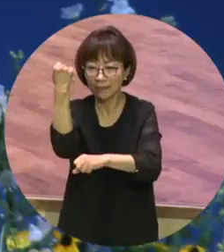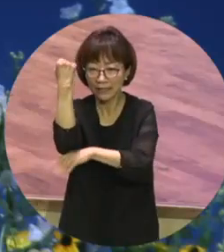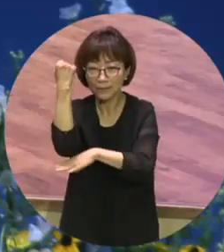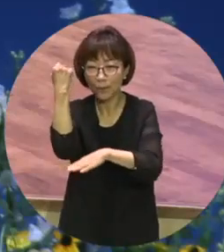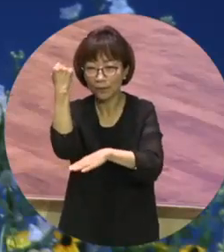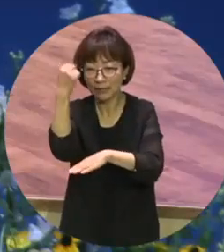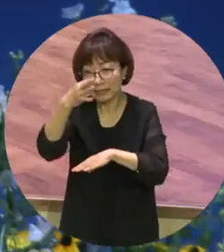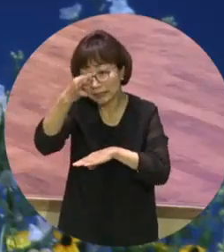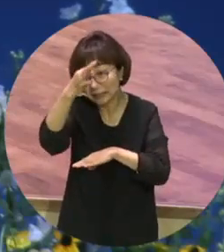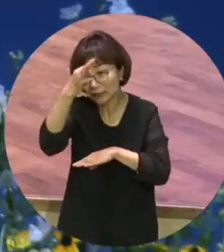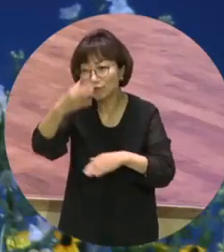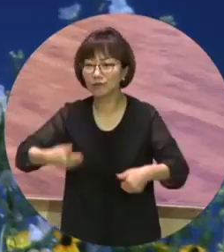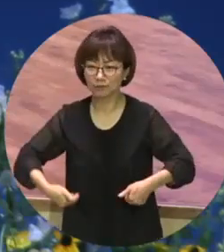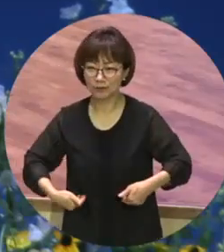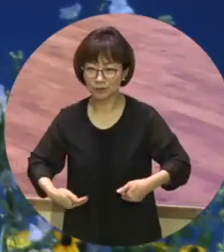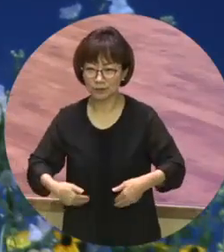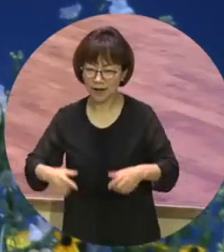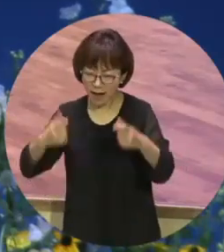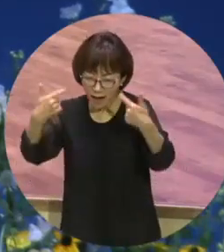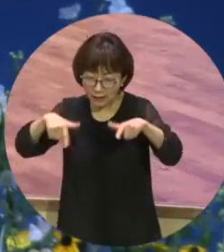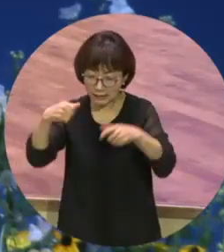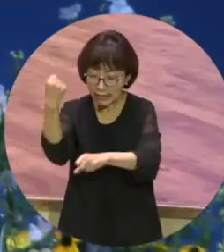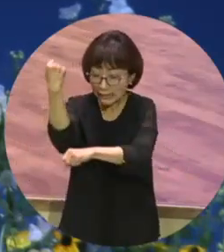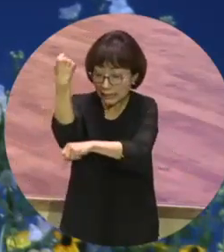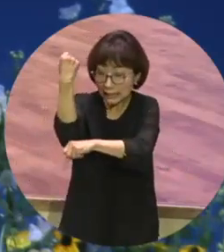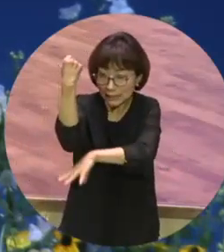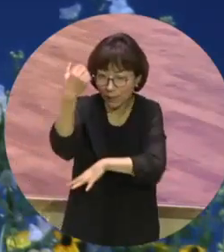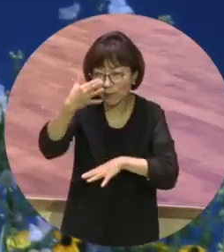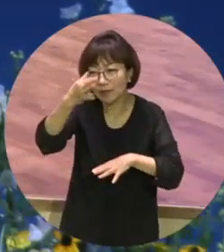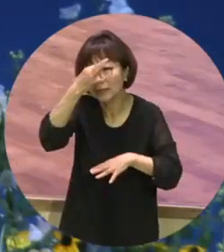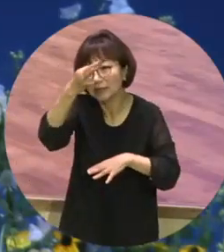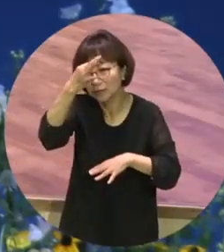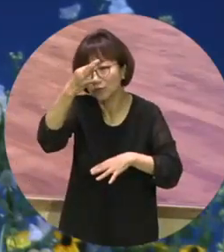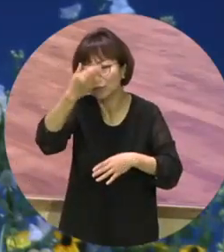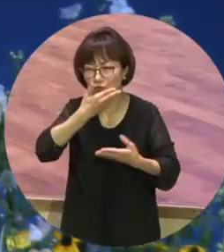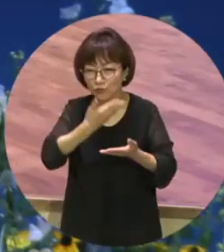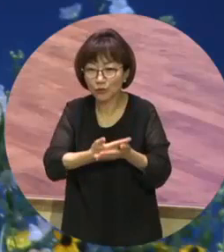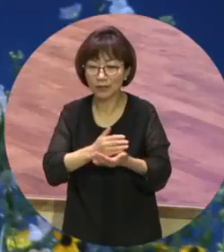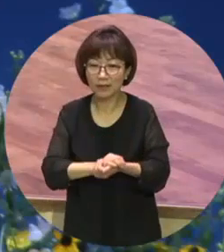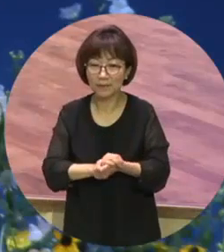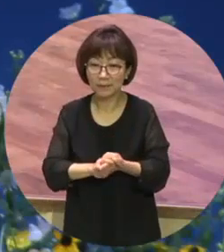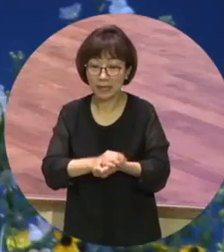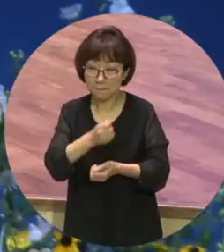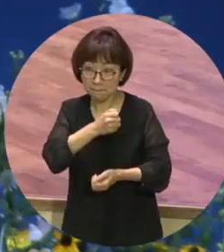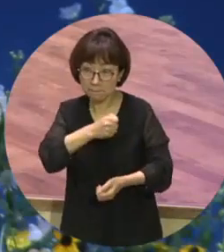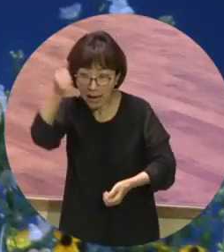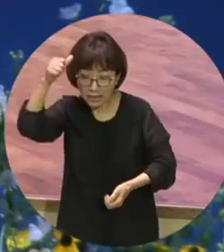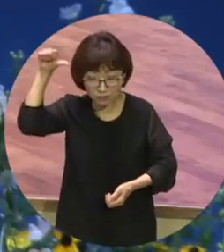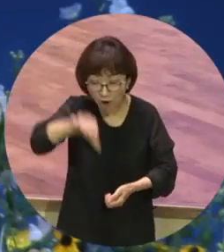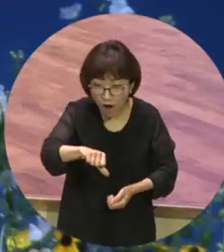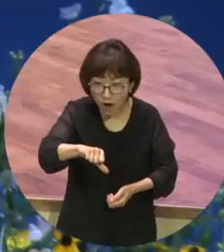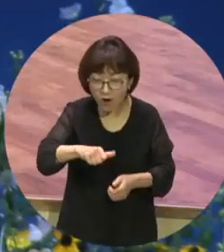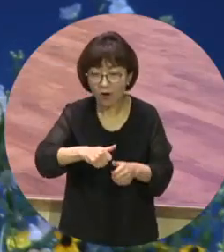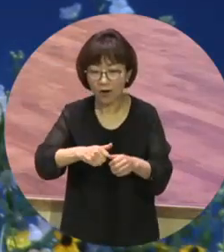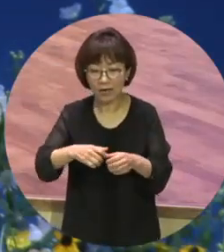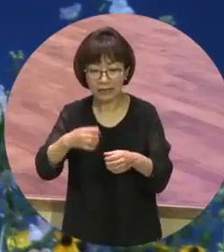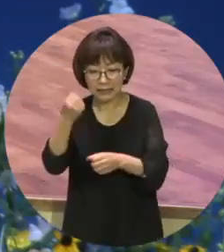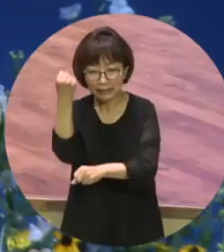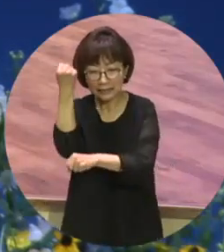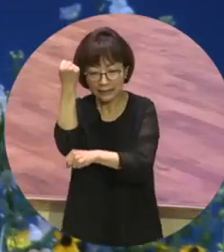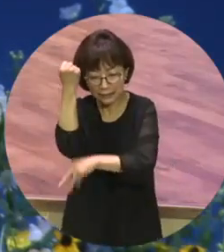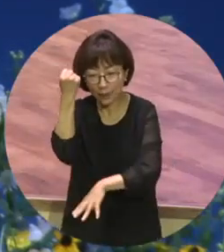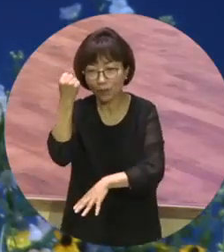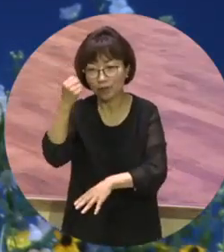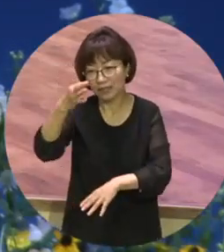이렇게 운동에도요. 기본기는요. 성부에 완전히 직결됩니다. 성부에. 자,